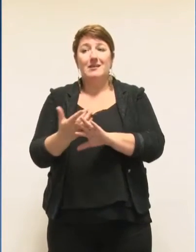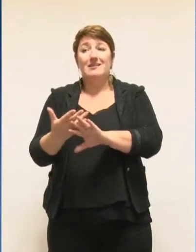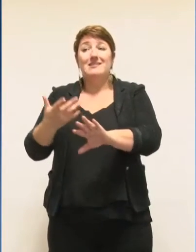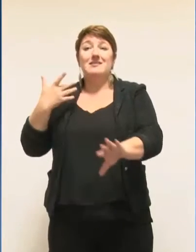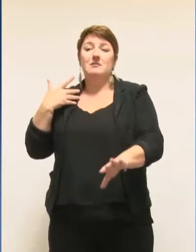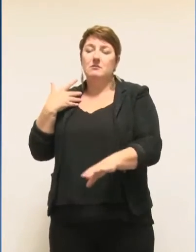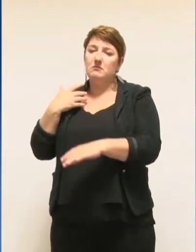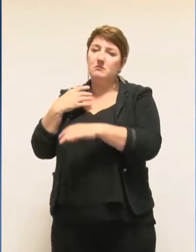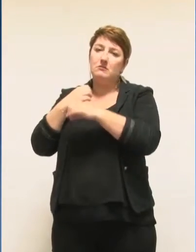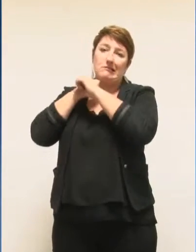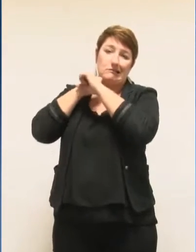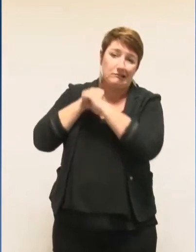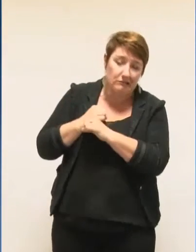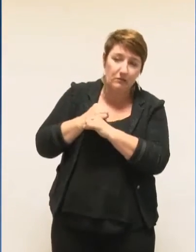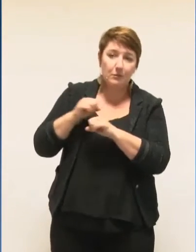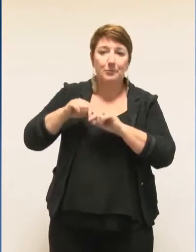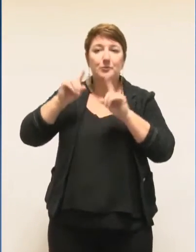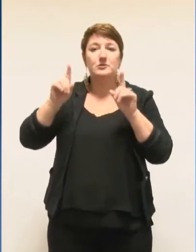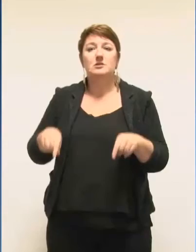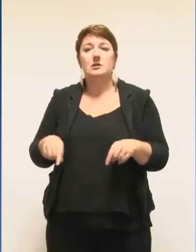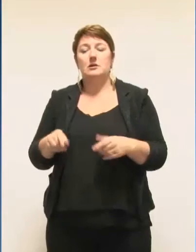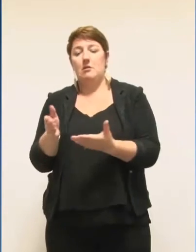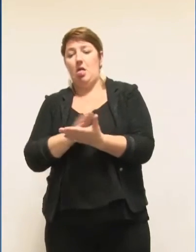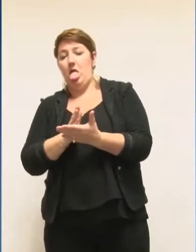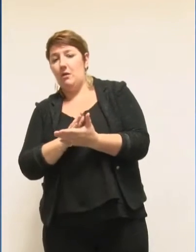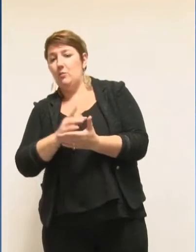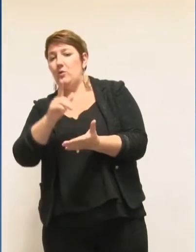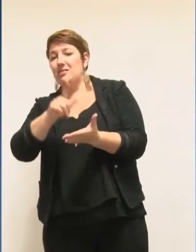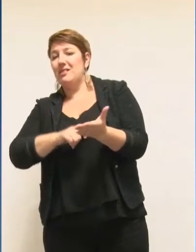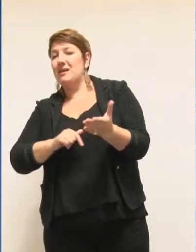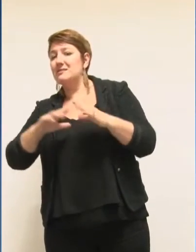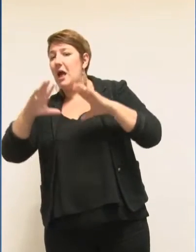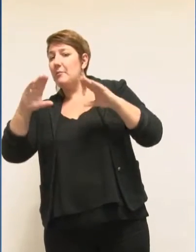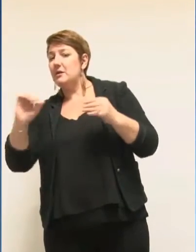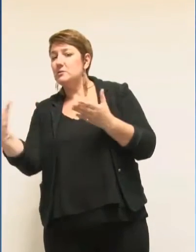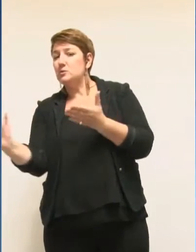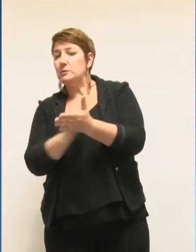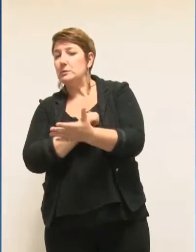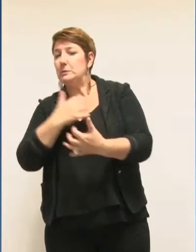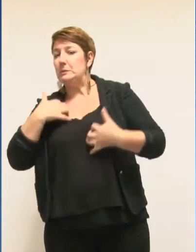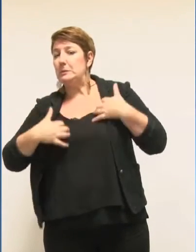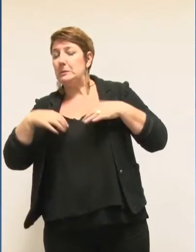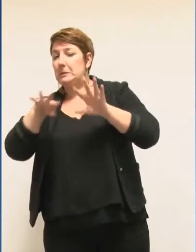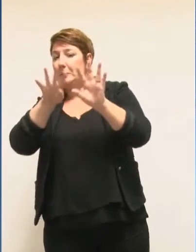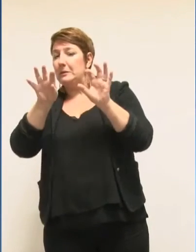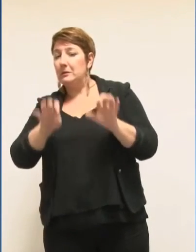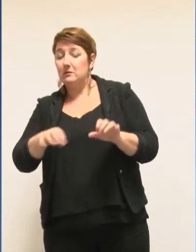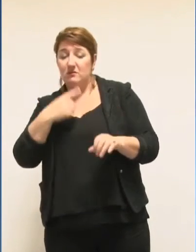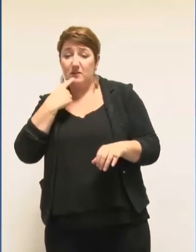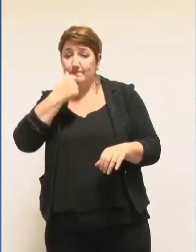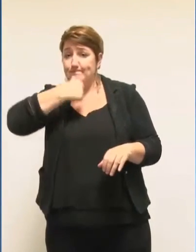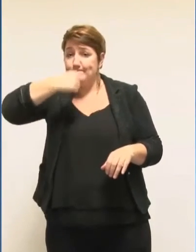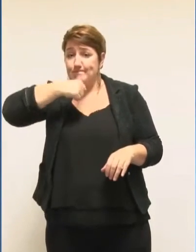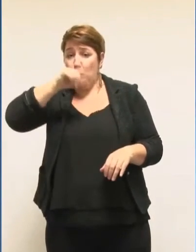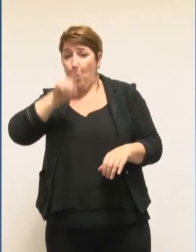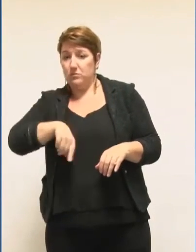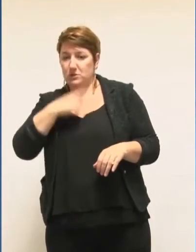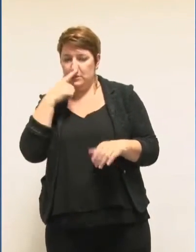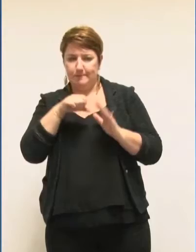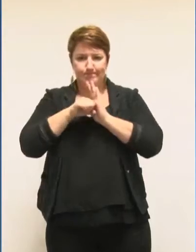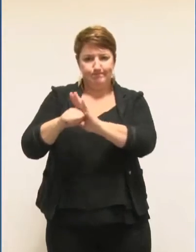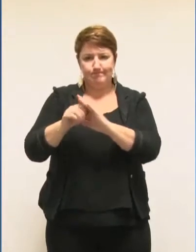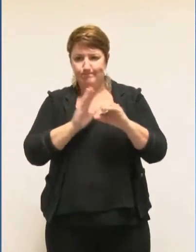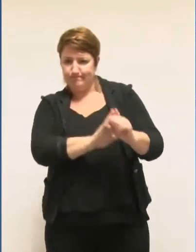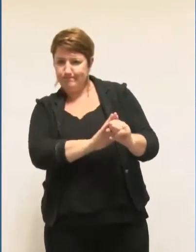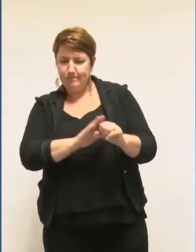les incertitudes liées à la suppression de la taxe d'habitation nous obligent, plus drastiquement encore, à sacraliser les choix. Je